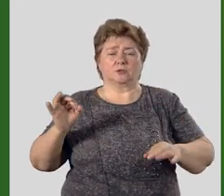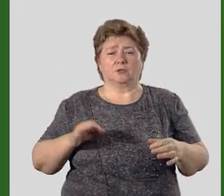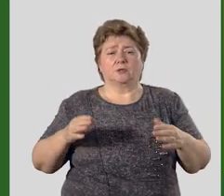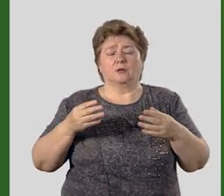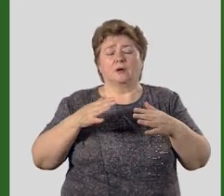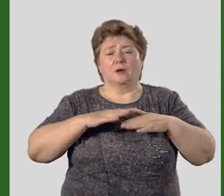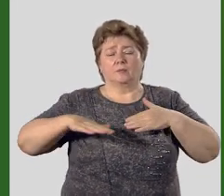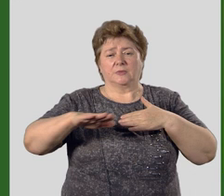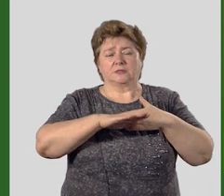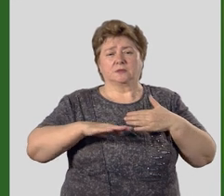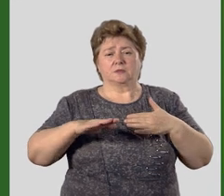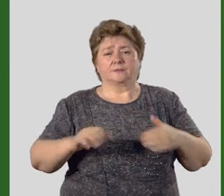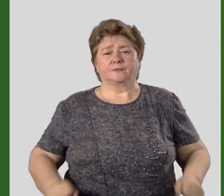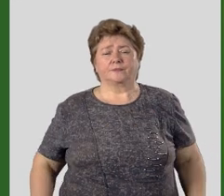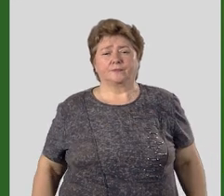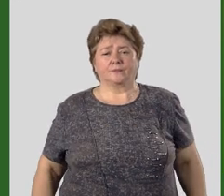местности.